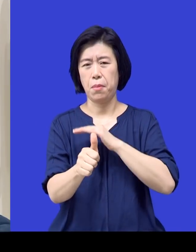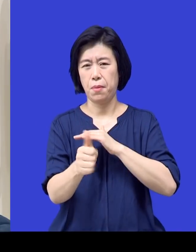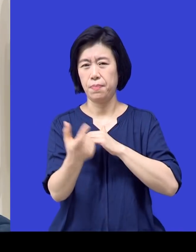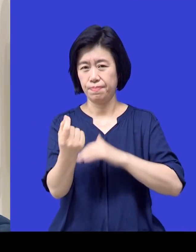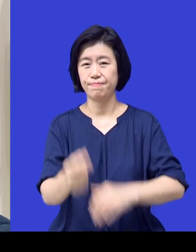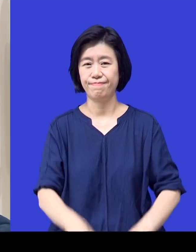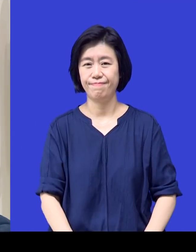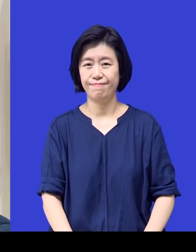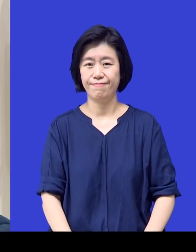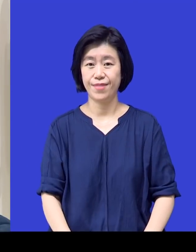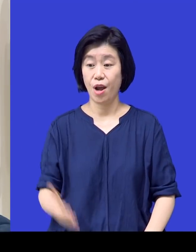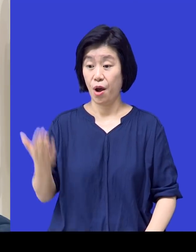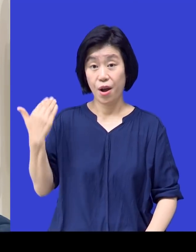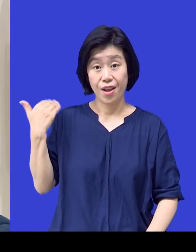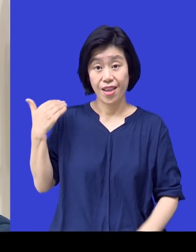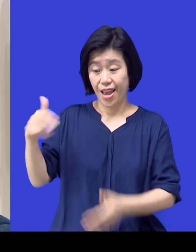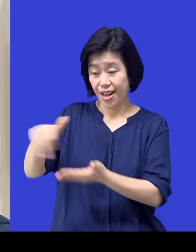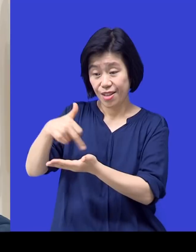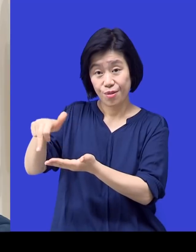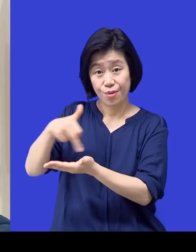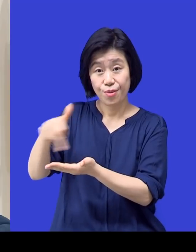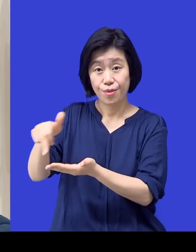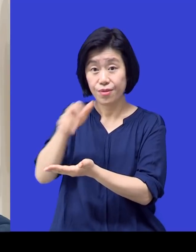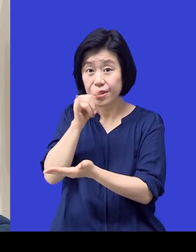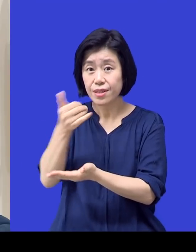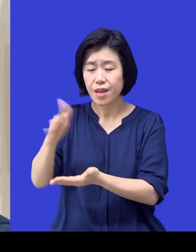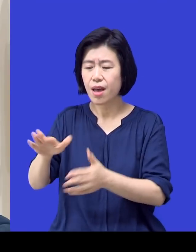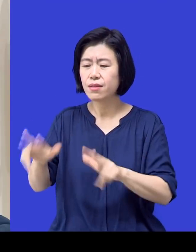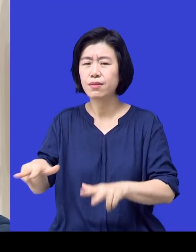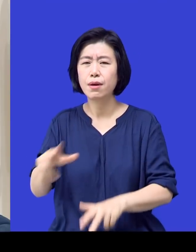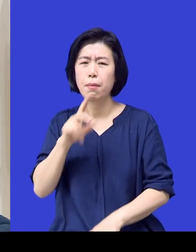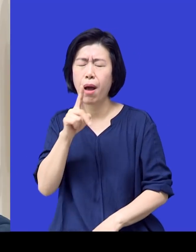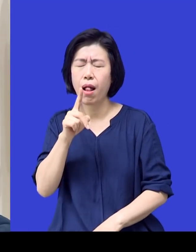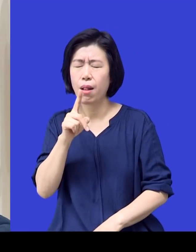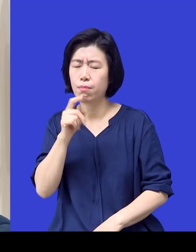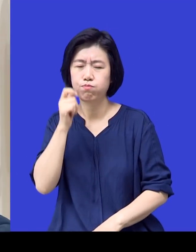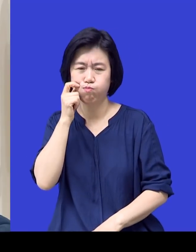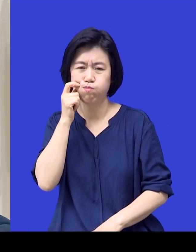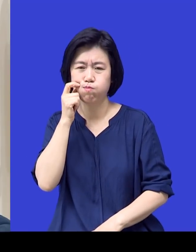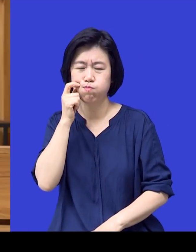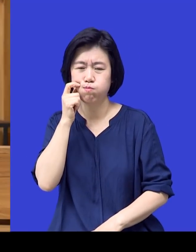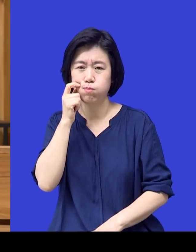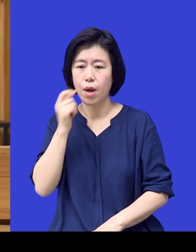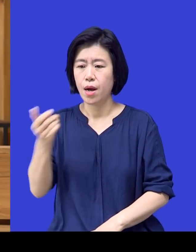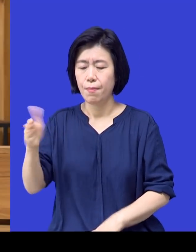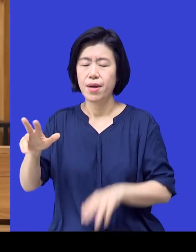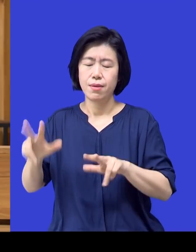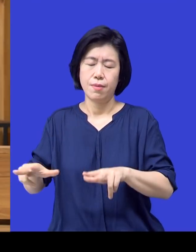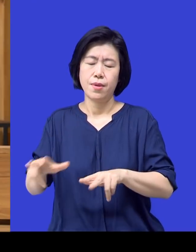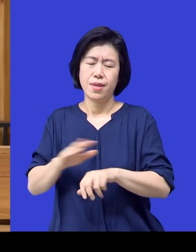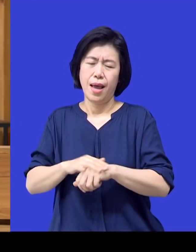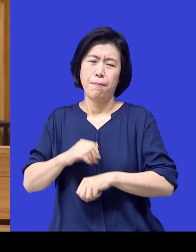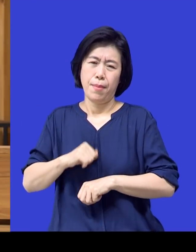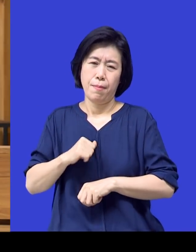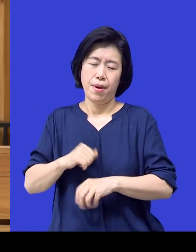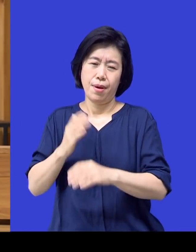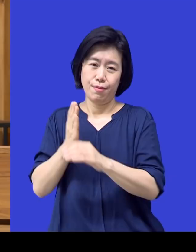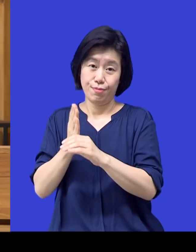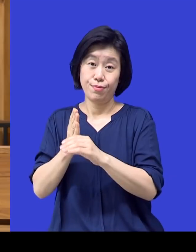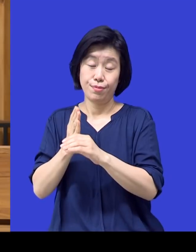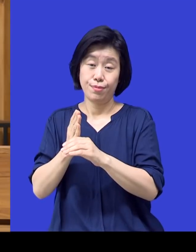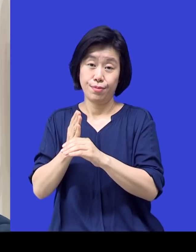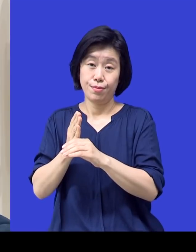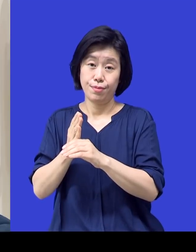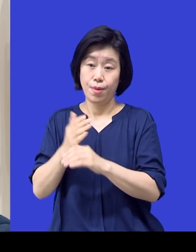전에도 지금 네. 카톡으로 저는 계속 하고 있는데 말은 못 하시지만 네. 지금 계속 버텨내고 계세요. 아, 사모님이 너무